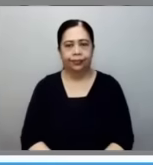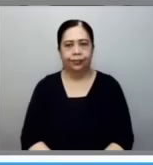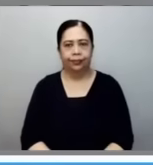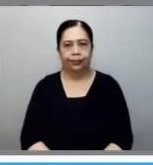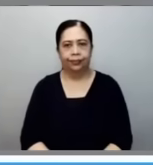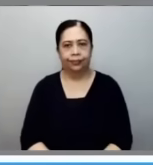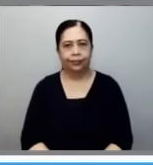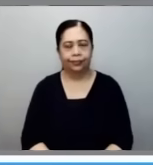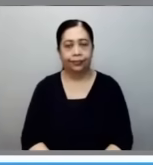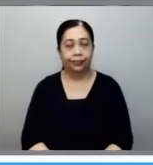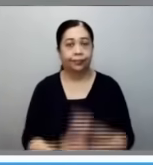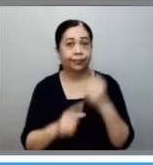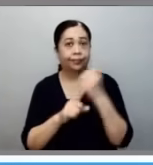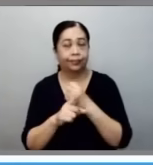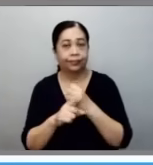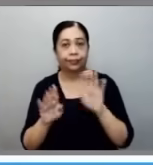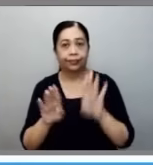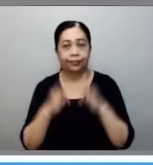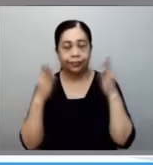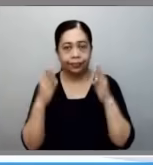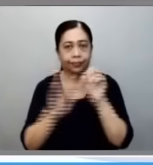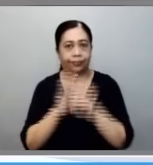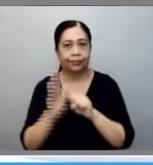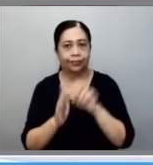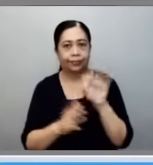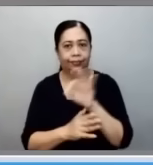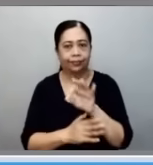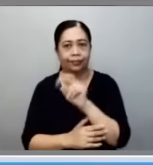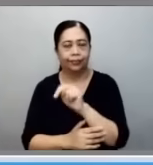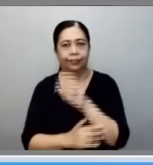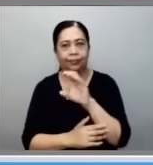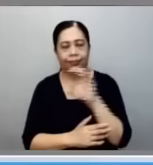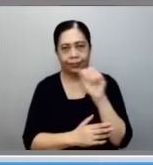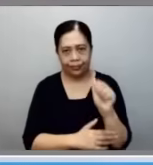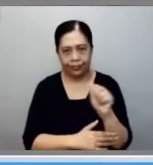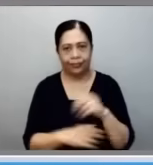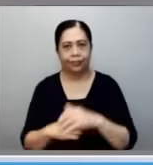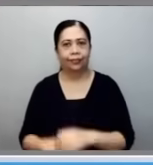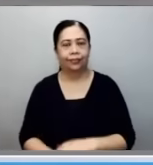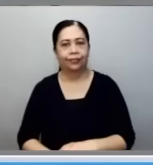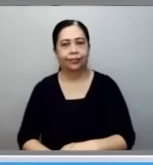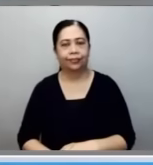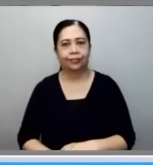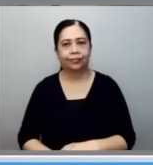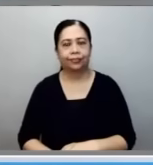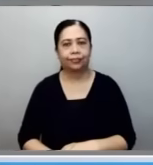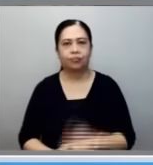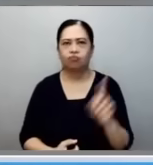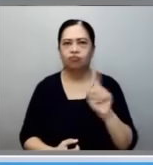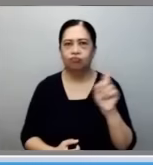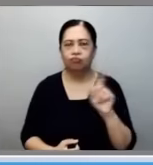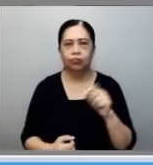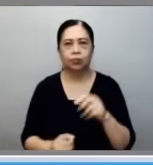Sa Setyembre na magbubukas ang Season 99 ng National Collegiate Athletic Association o NCAA. Ano-ano kaya ang mga goal for